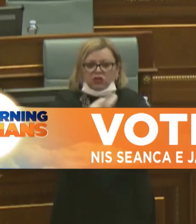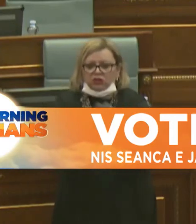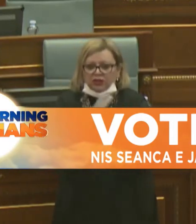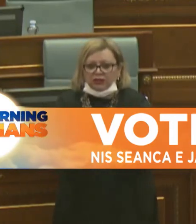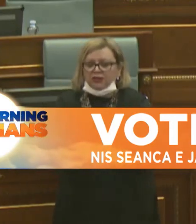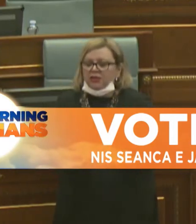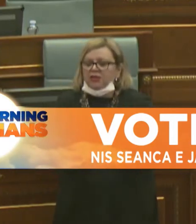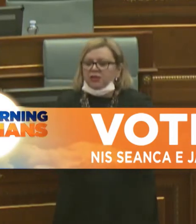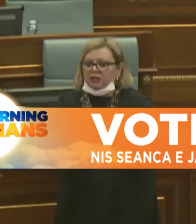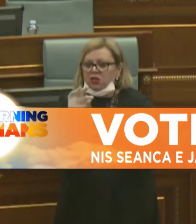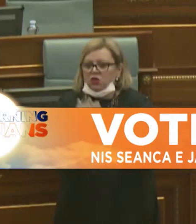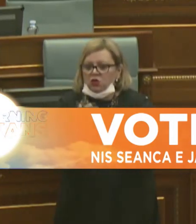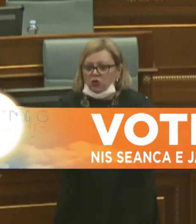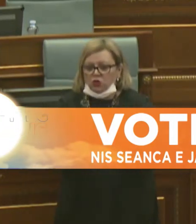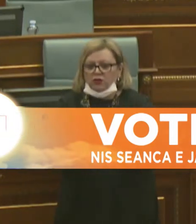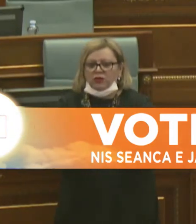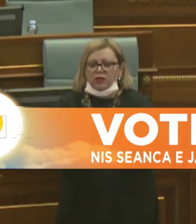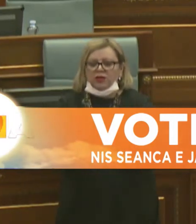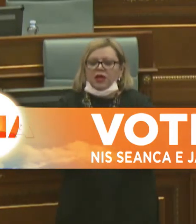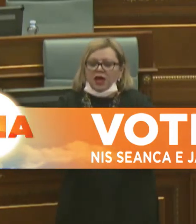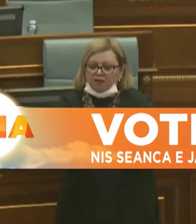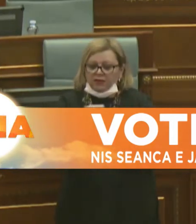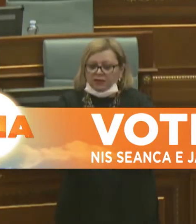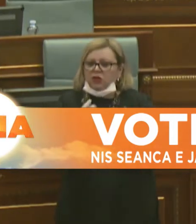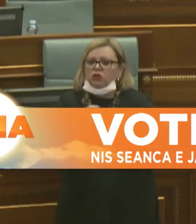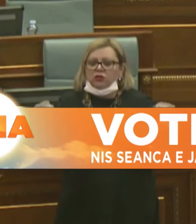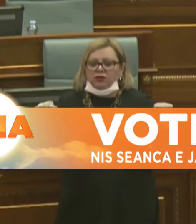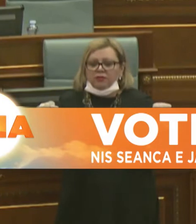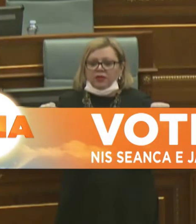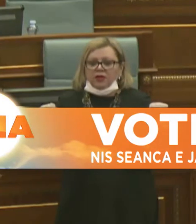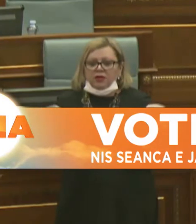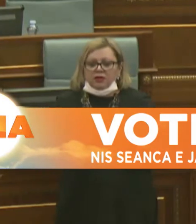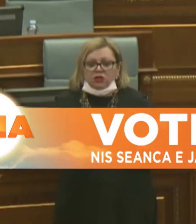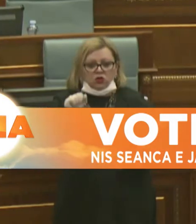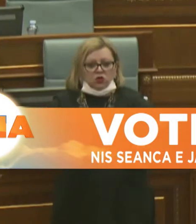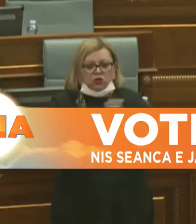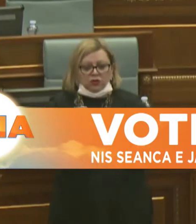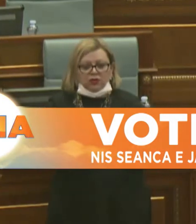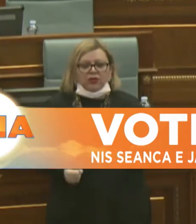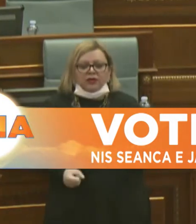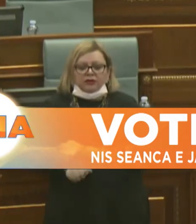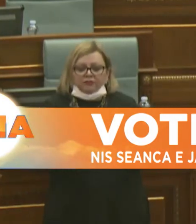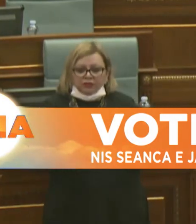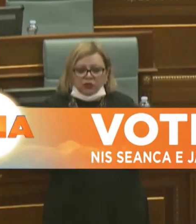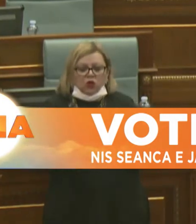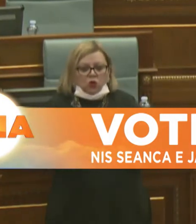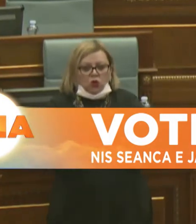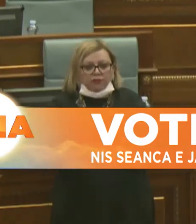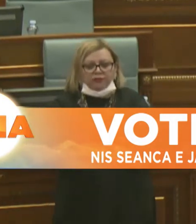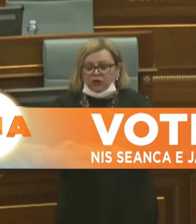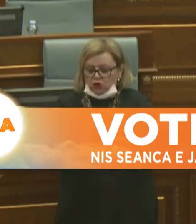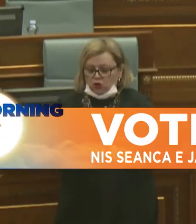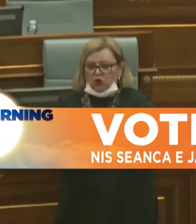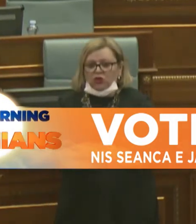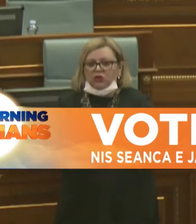dhe sovranitetit të tij, avancimin e demokracisë, luftimin e dukurive negative, veç maskrimit dhe korrupsionit, në ndy